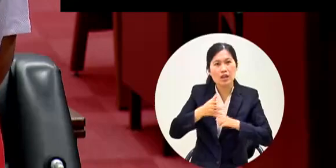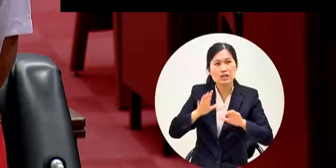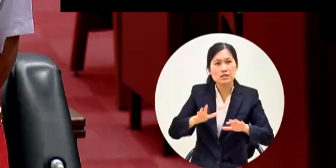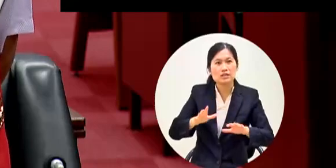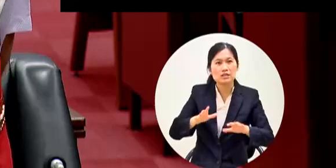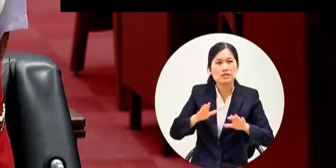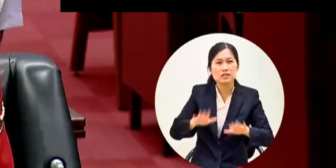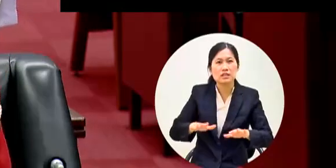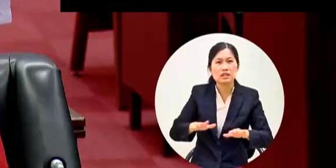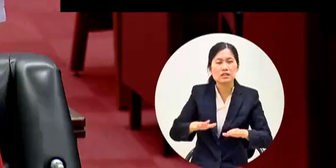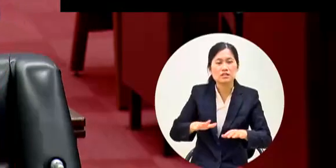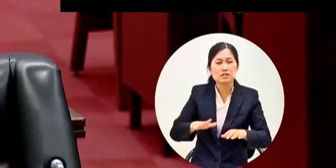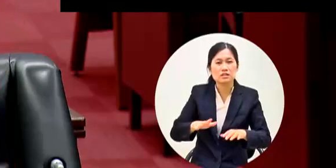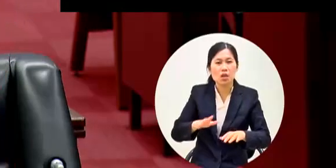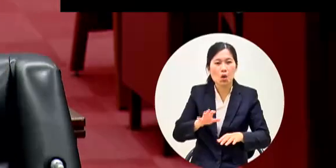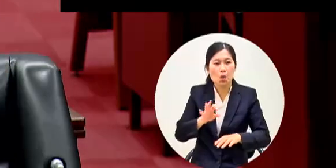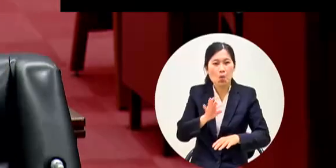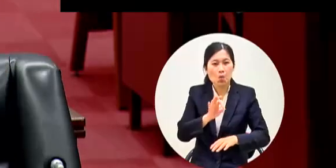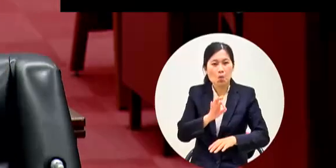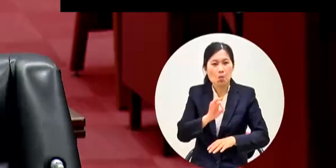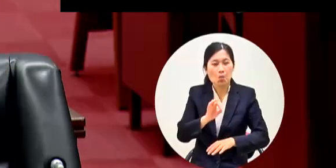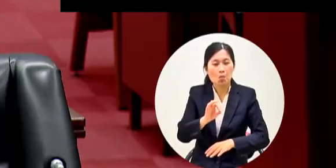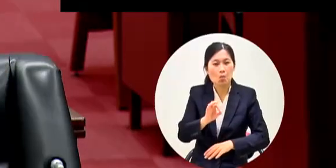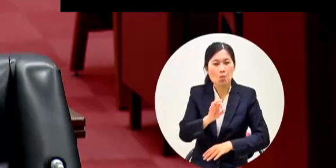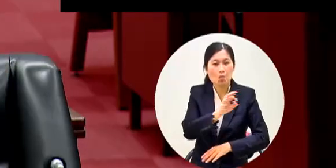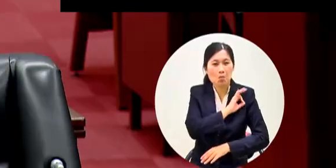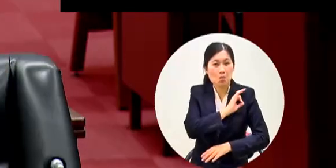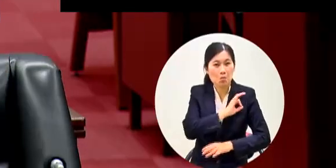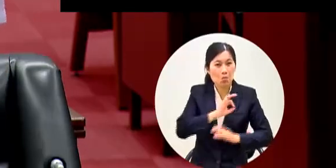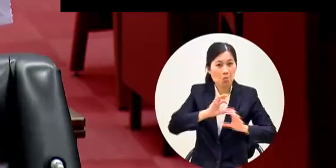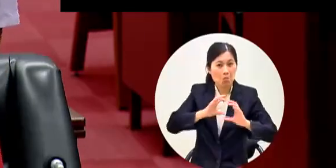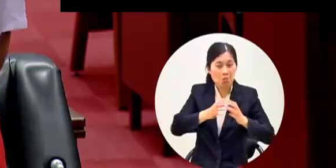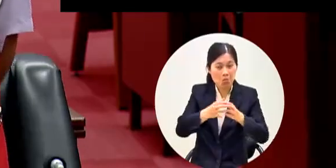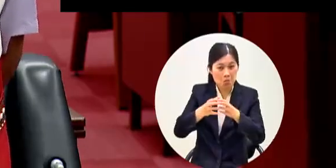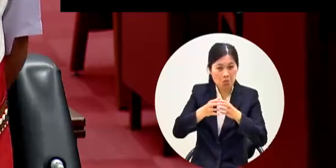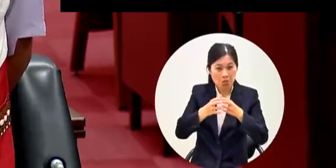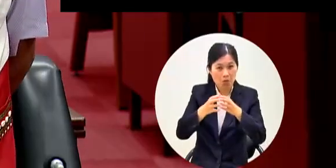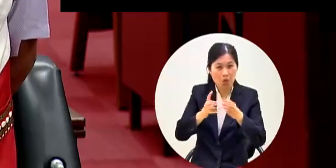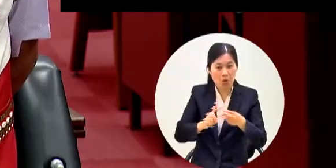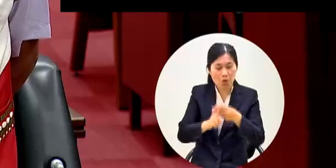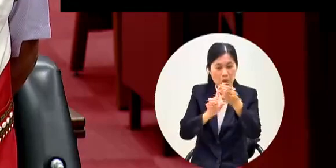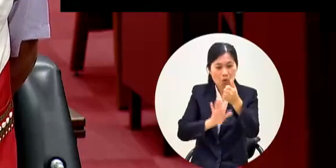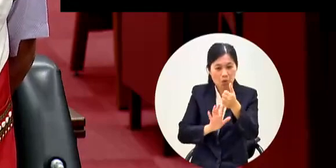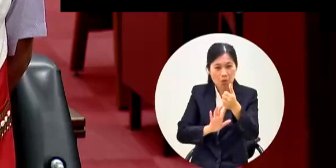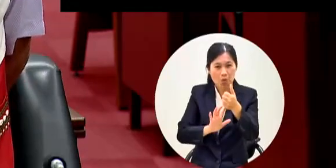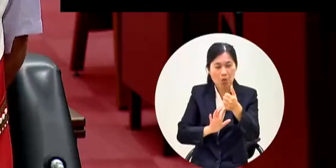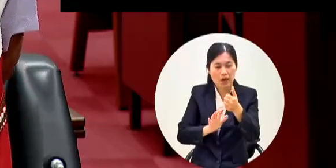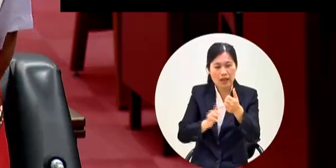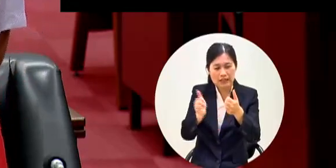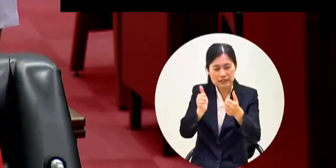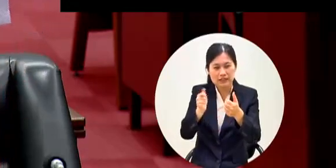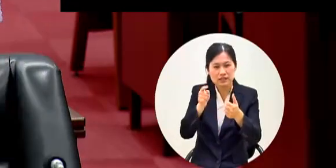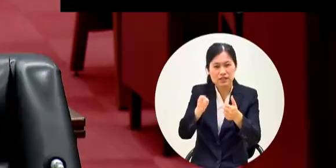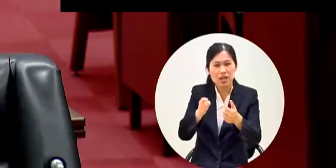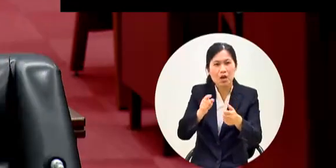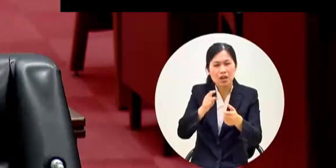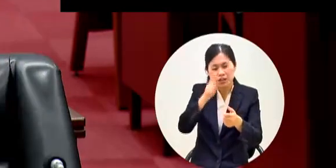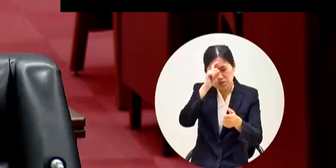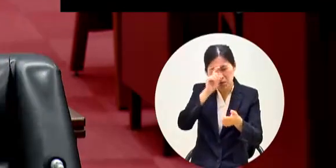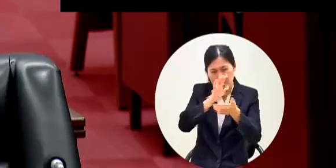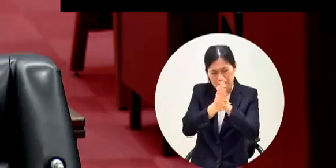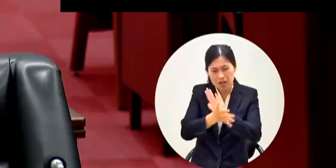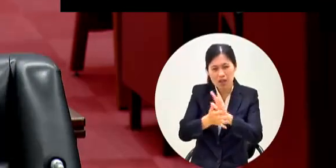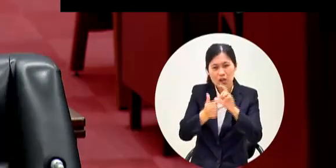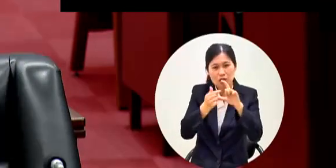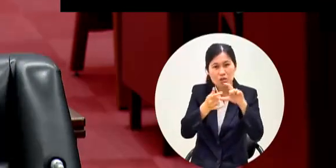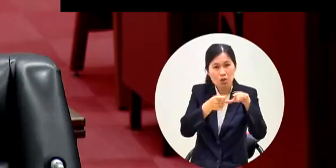呢，他民进党把它纳入为国民党的一个附属的机关。等到